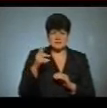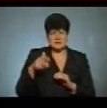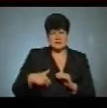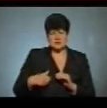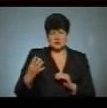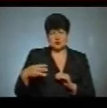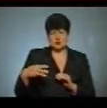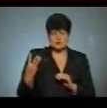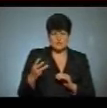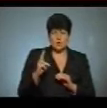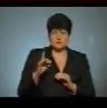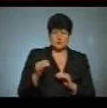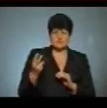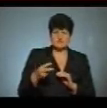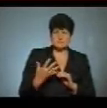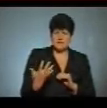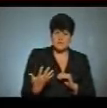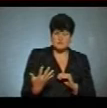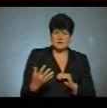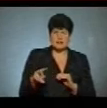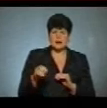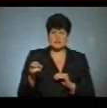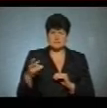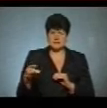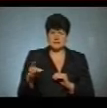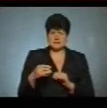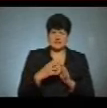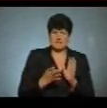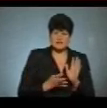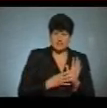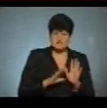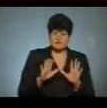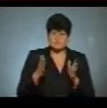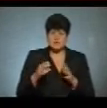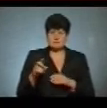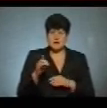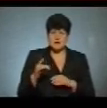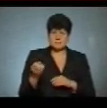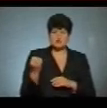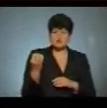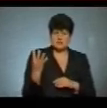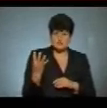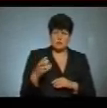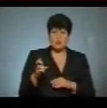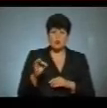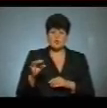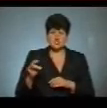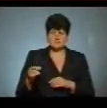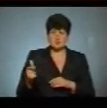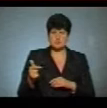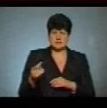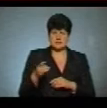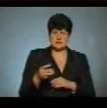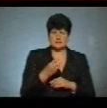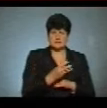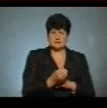Заліщицькому 43, у Козівському 25, у Лановецькому районі 19 випадків, у Збаразькому 14, у Борщівському та Гусятинському